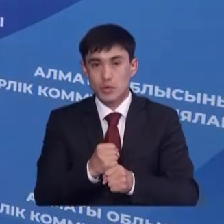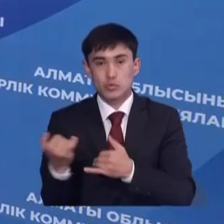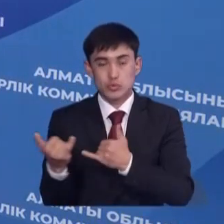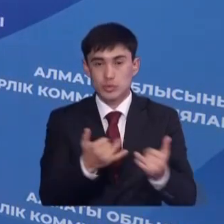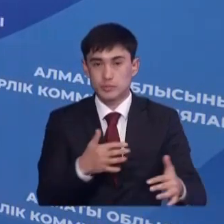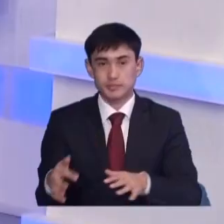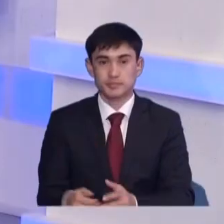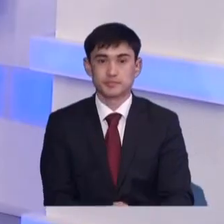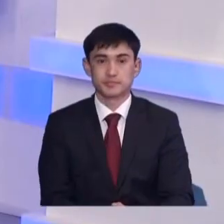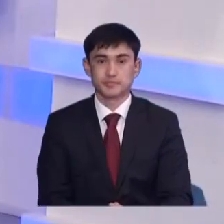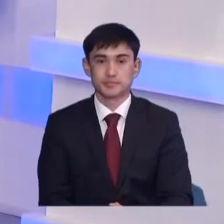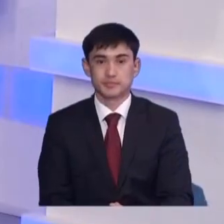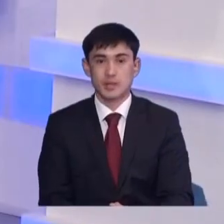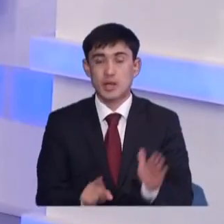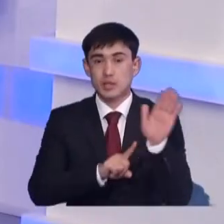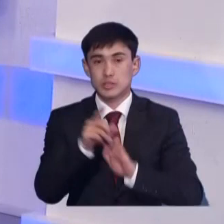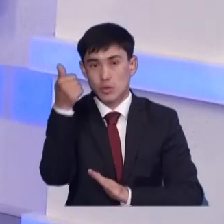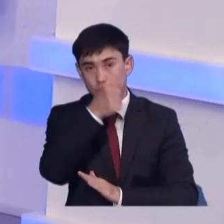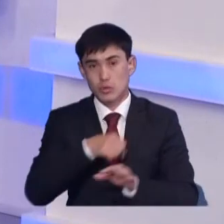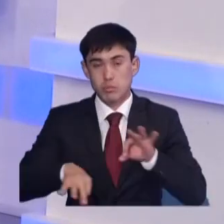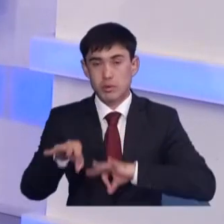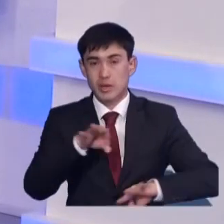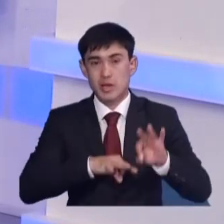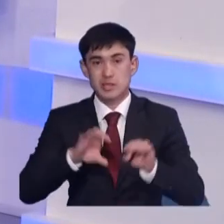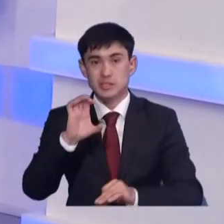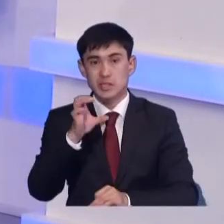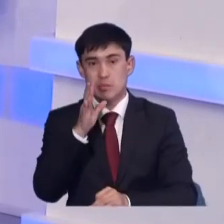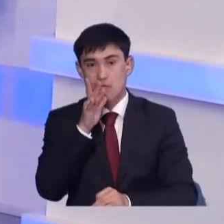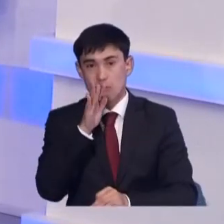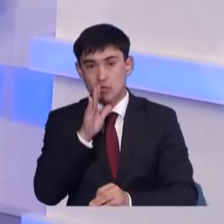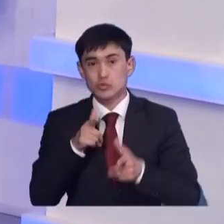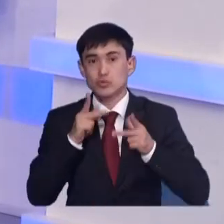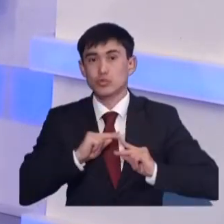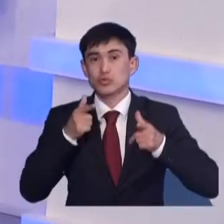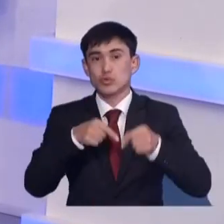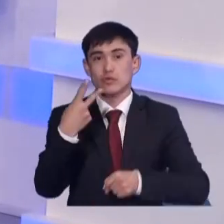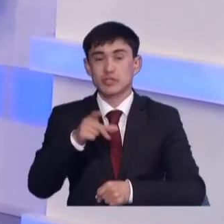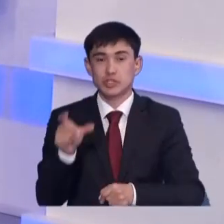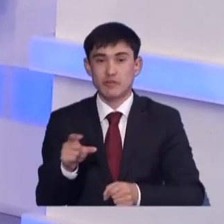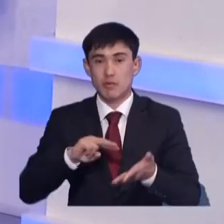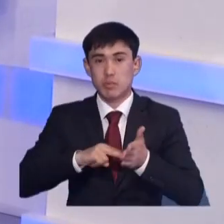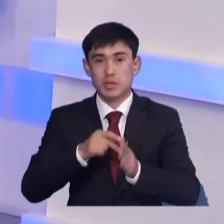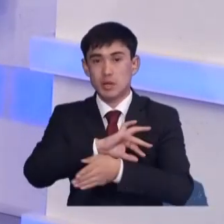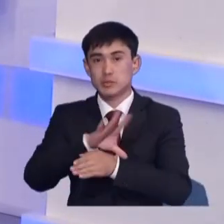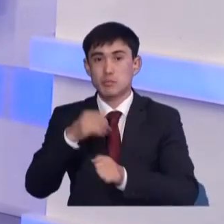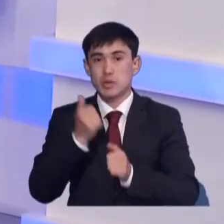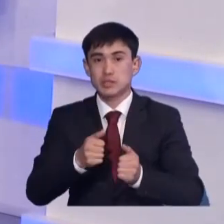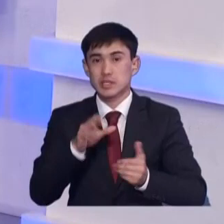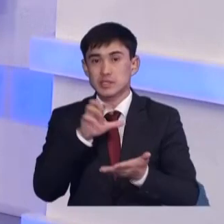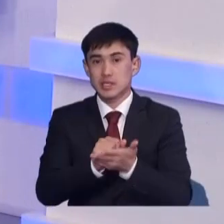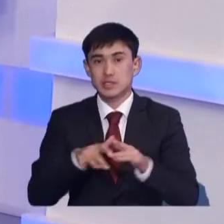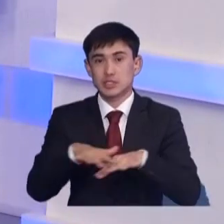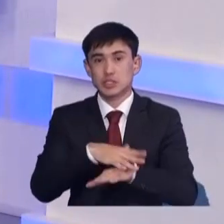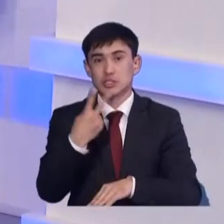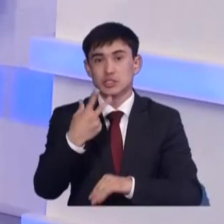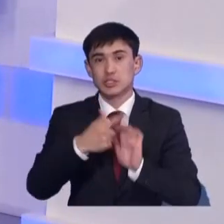услуги. С начала года по проекту «Серебряный возраст» трудоустроены 20 граждан. В планах обеспечить постоянной занятостью еще